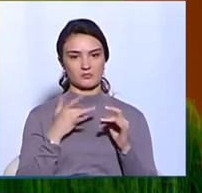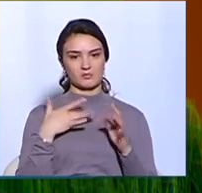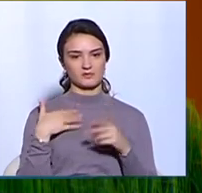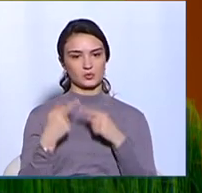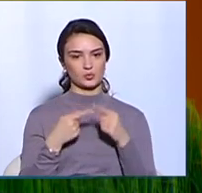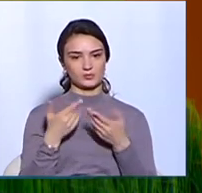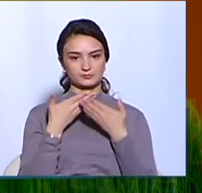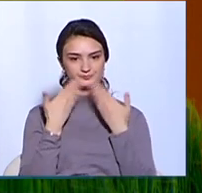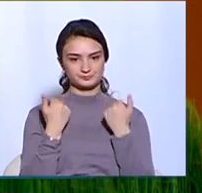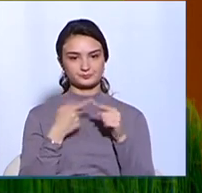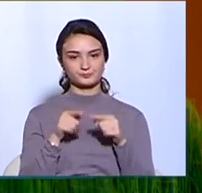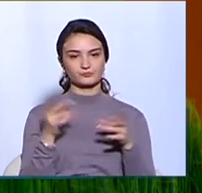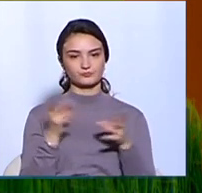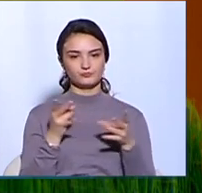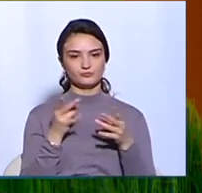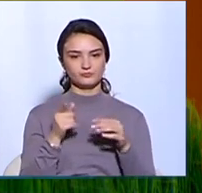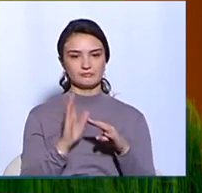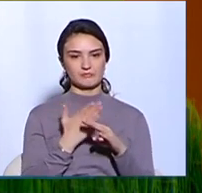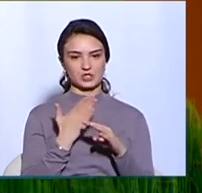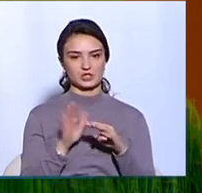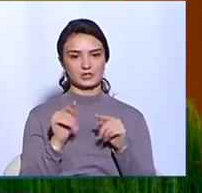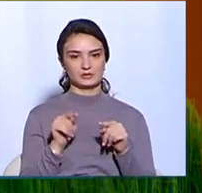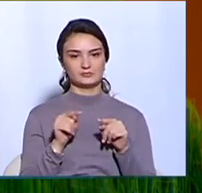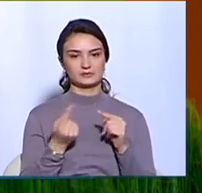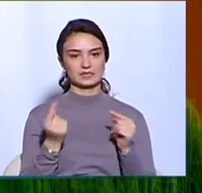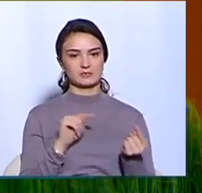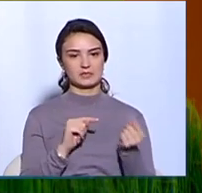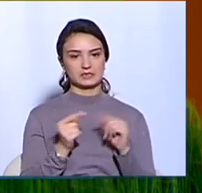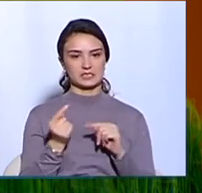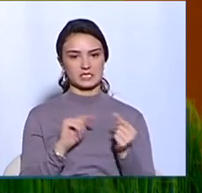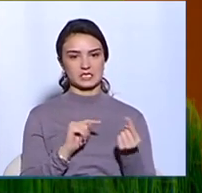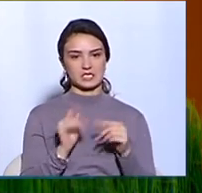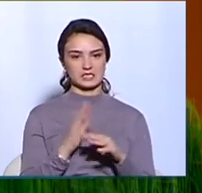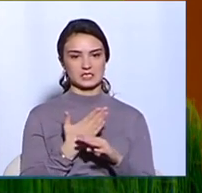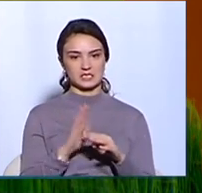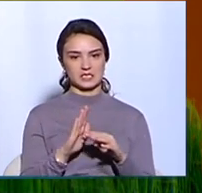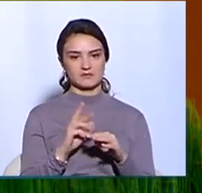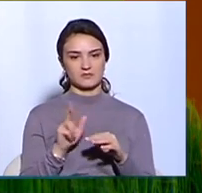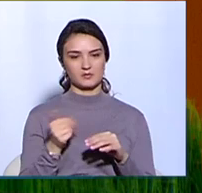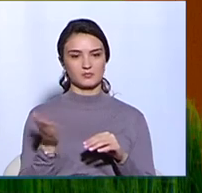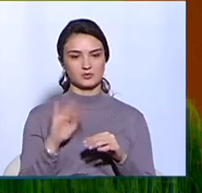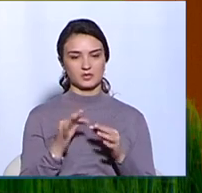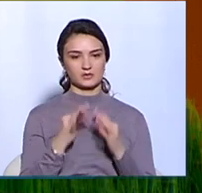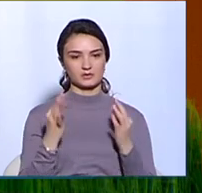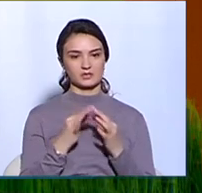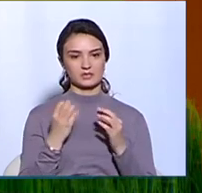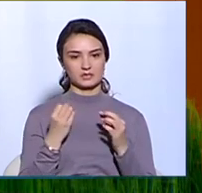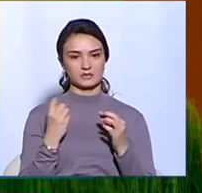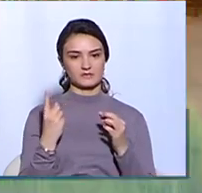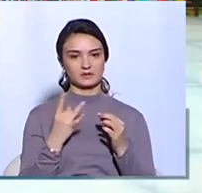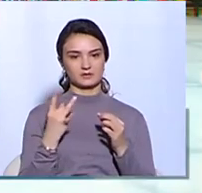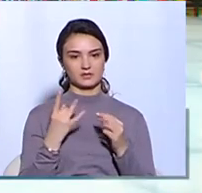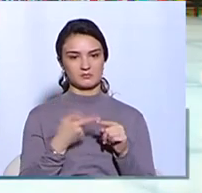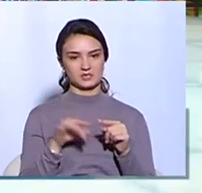მემკვიდრული, აი აქ ჭირდება ხოლმე მიჯნის გავლება, ანუ ერთმანეთისაგან განცალკევება. ამიტომ მოდით აგვიხსენით კიდევ ერთხელ